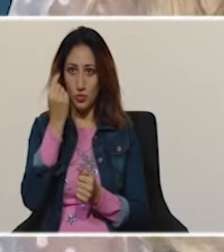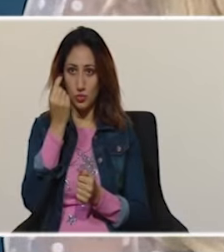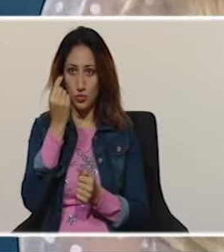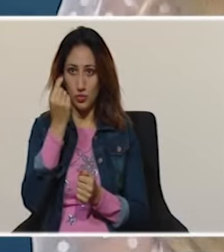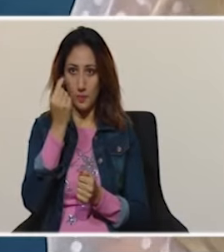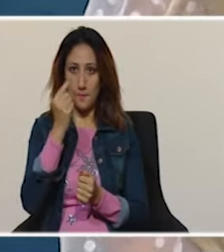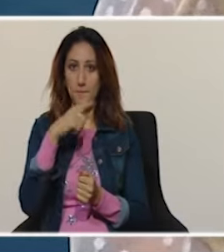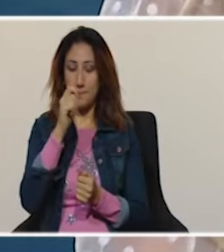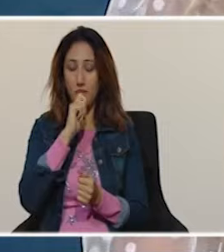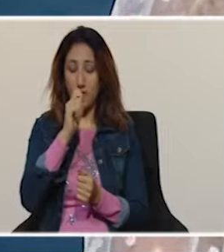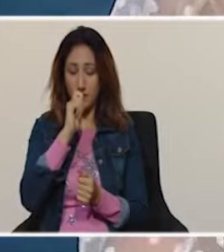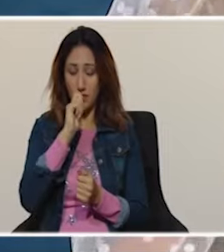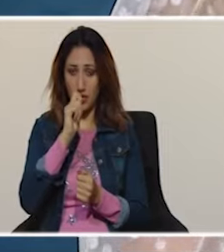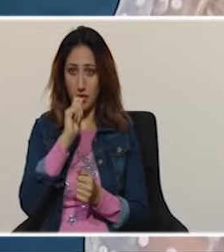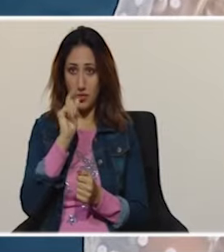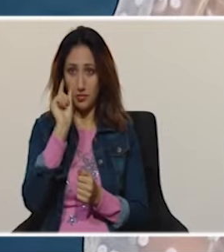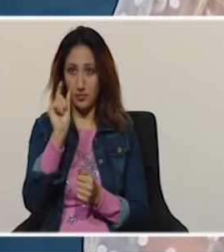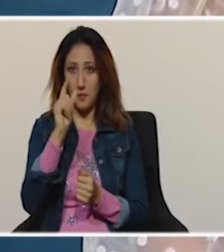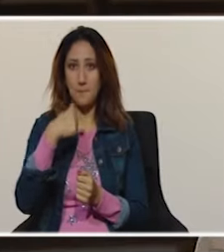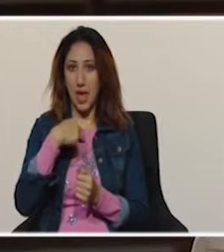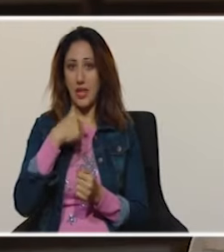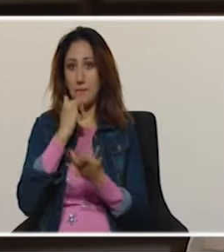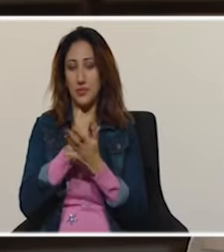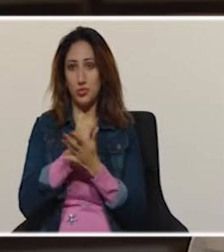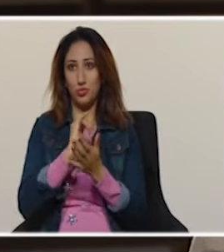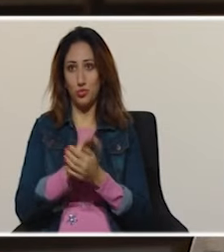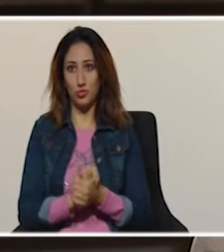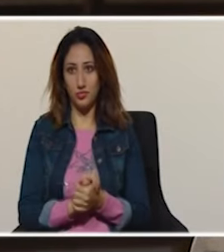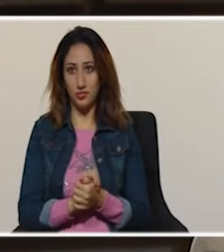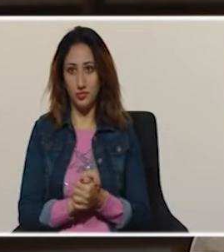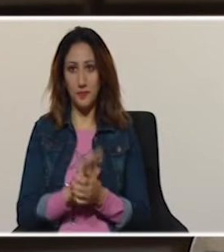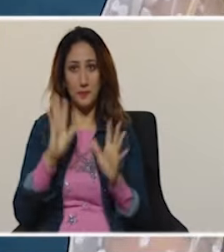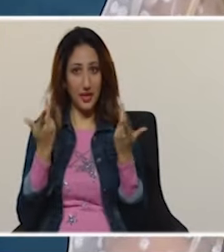الفقرة اللي جاية عندي أنا يا باشا. يعني إيه؟